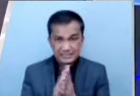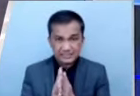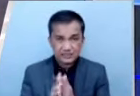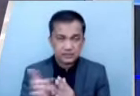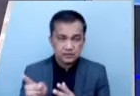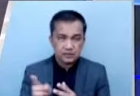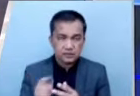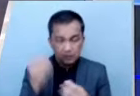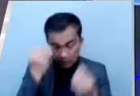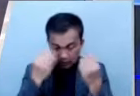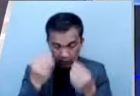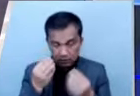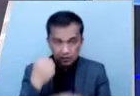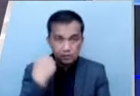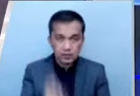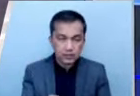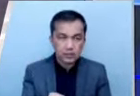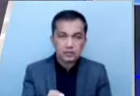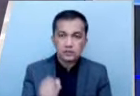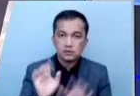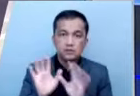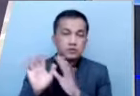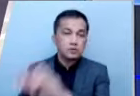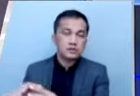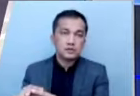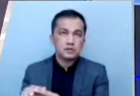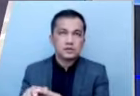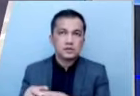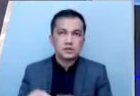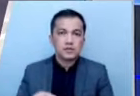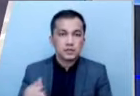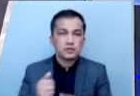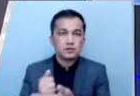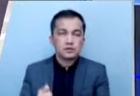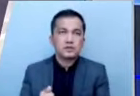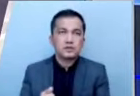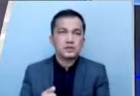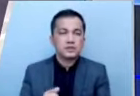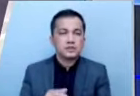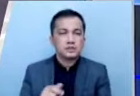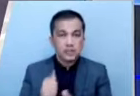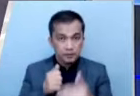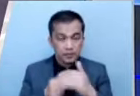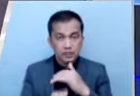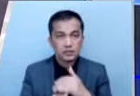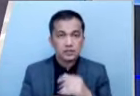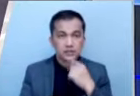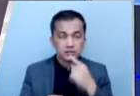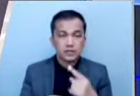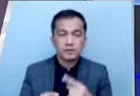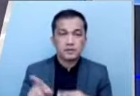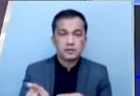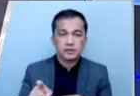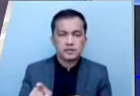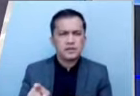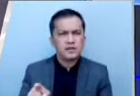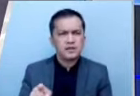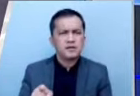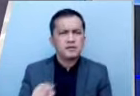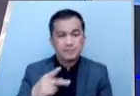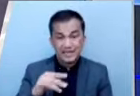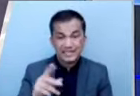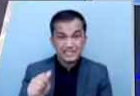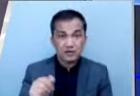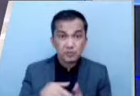at nahimatay ang ilang dumagsa sa bigaya ng ayuda sa Abra. Ang sabi naman ng PAGASA, humihina na ang El Niño